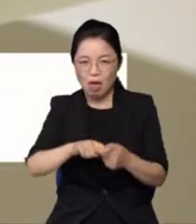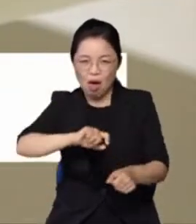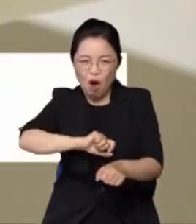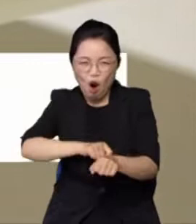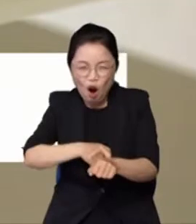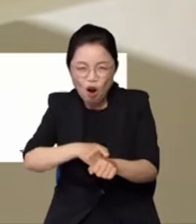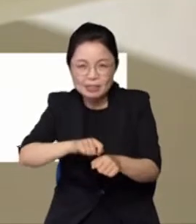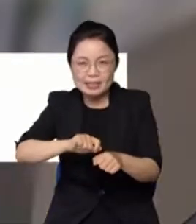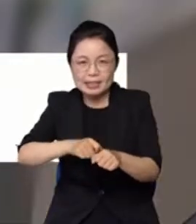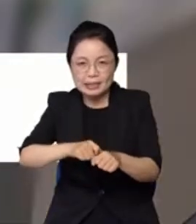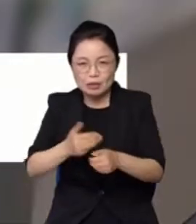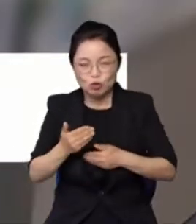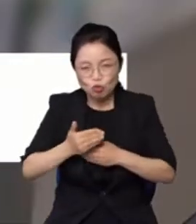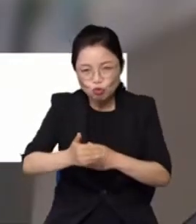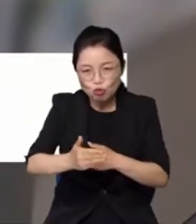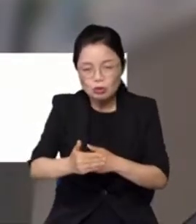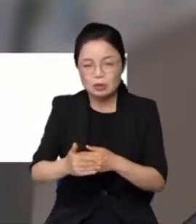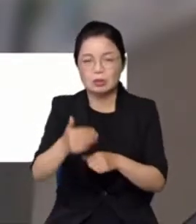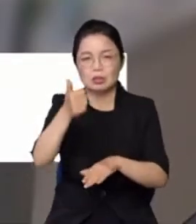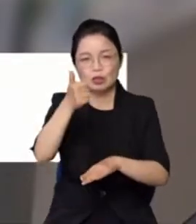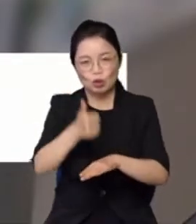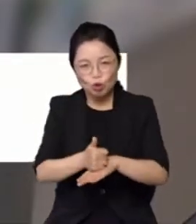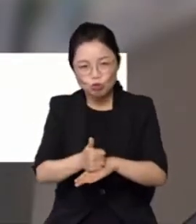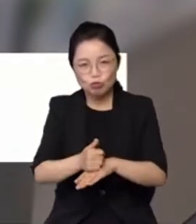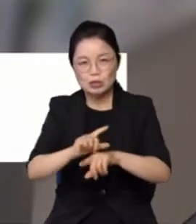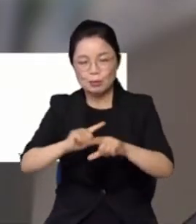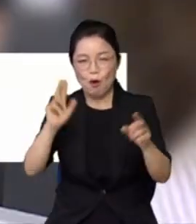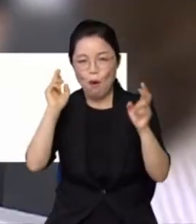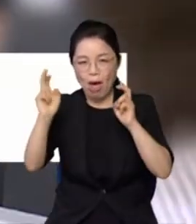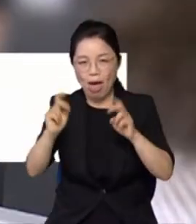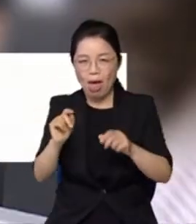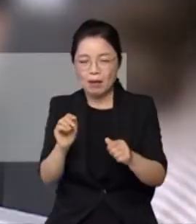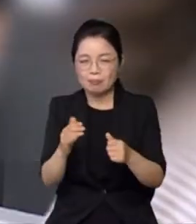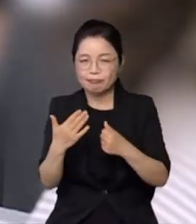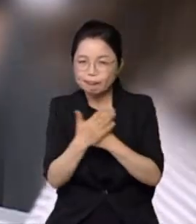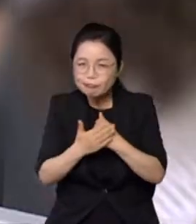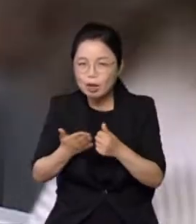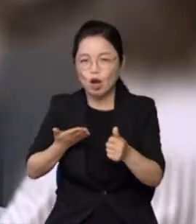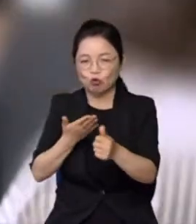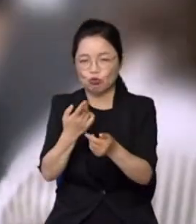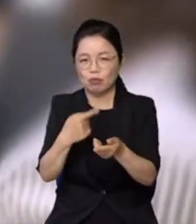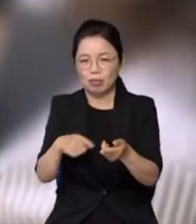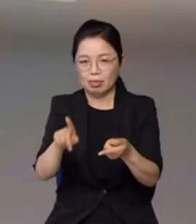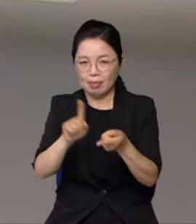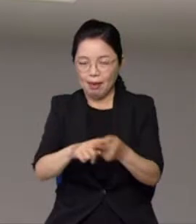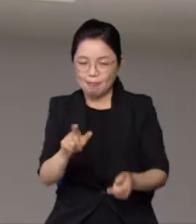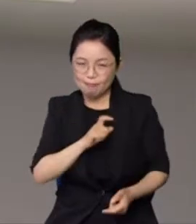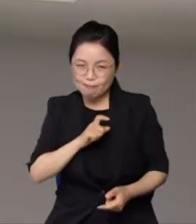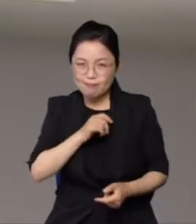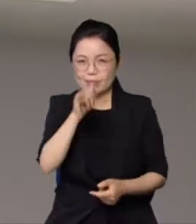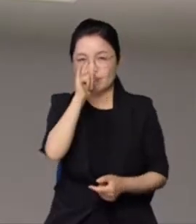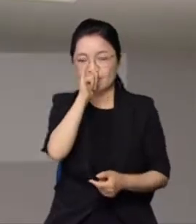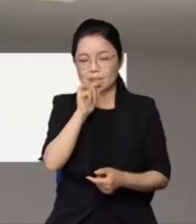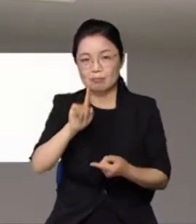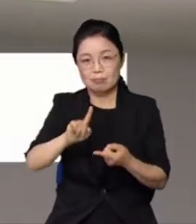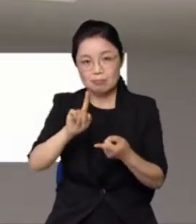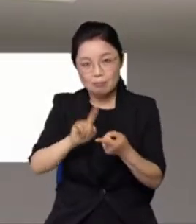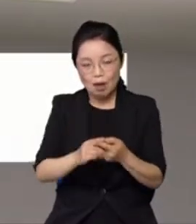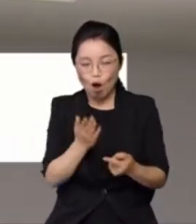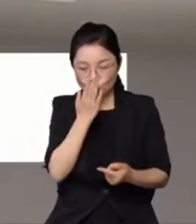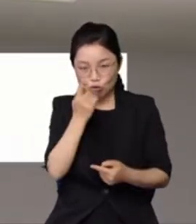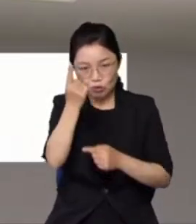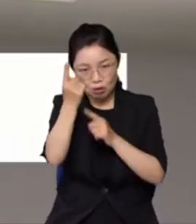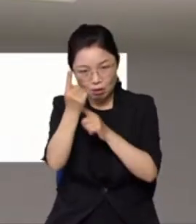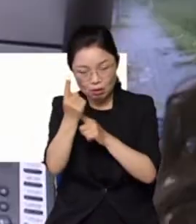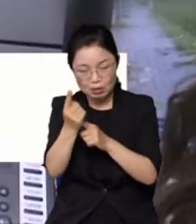화를 자초했다는 비판과 함께 민간 사업자에게 특혜를 줬다는 의혹까지 불거지고 있습니다 사정이 이런데도 순천 치는